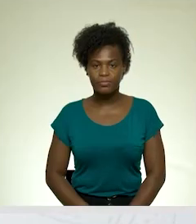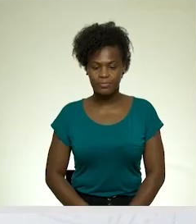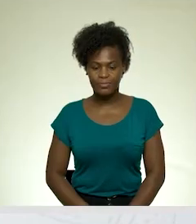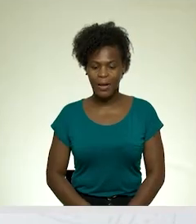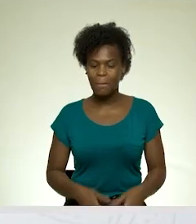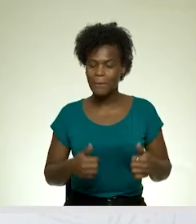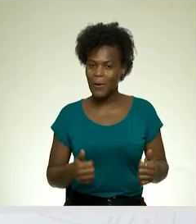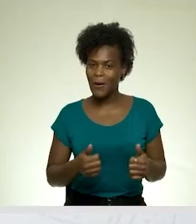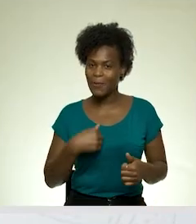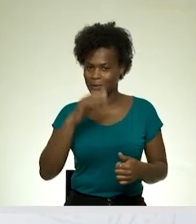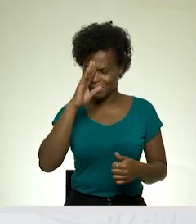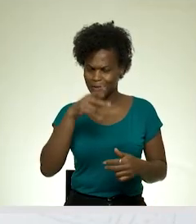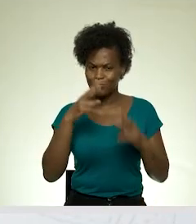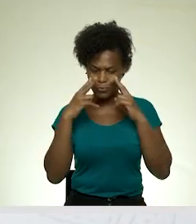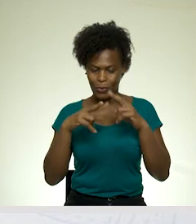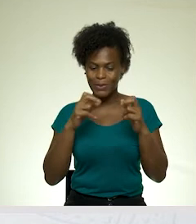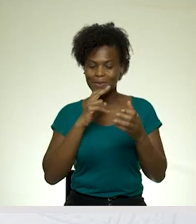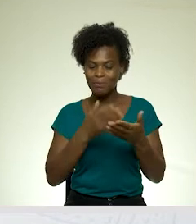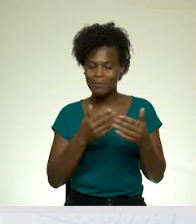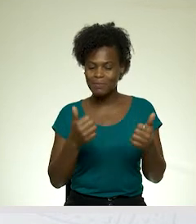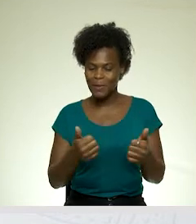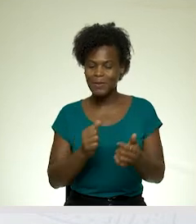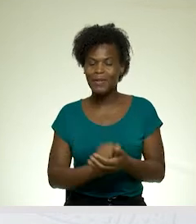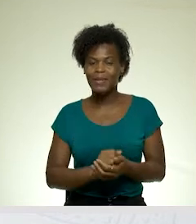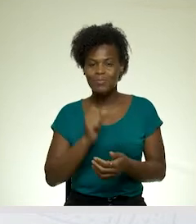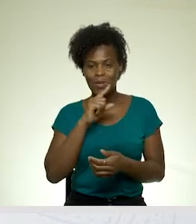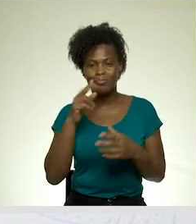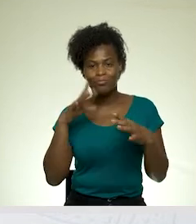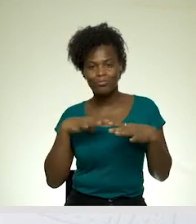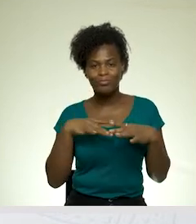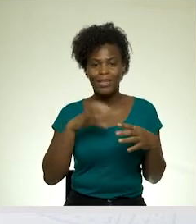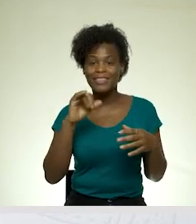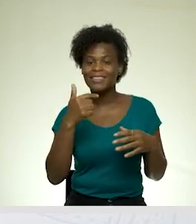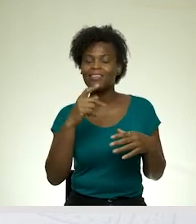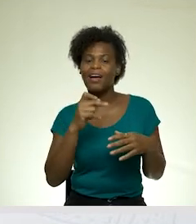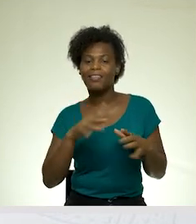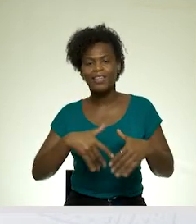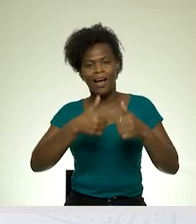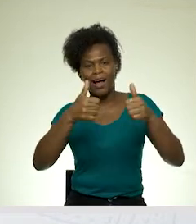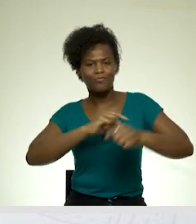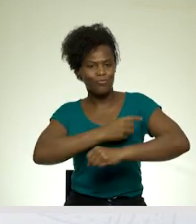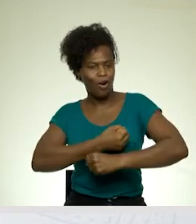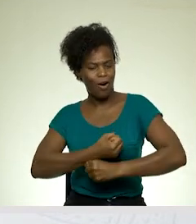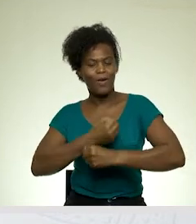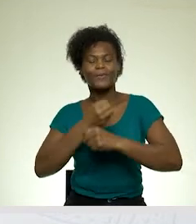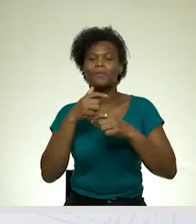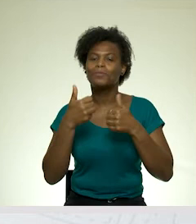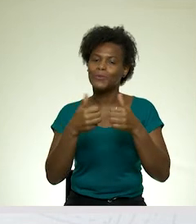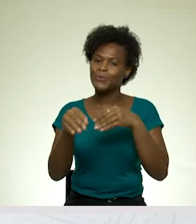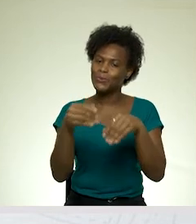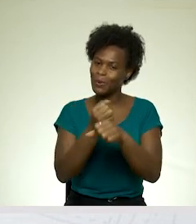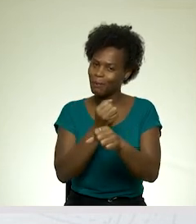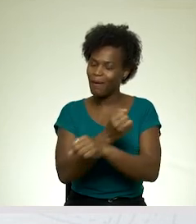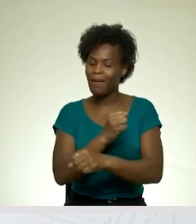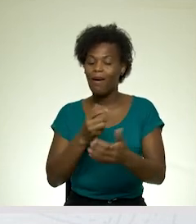Très bien, je sais que tu l'as trouvé. On peut se promener autour d'une citadelle fortifiée. Très bien joué. On